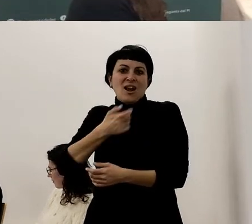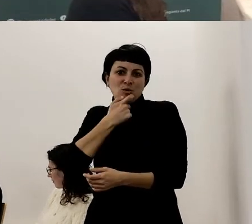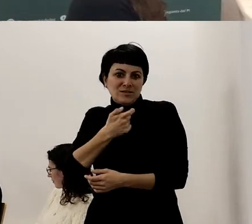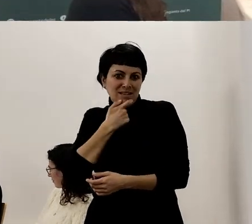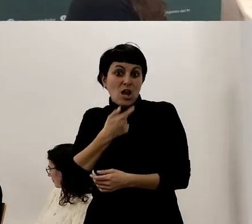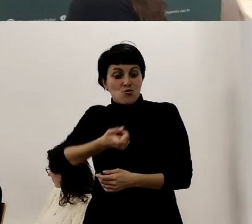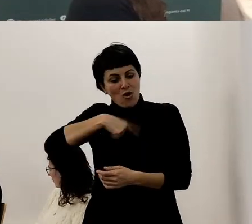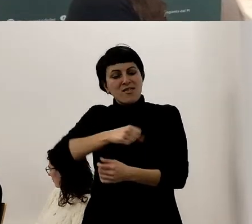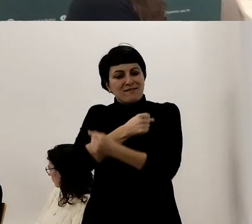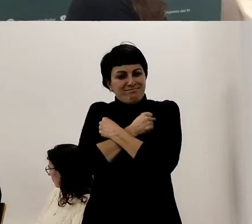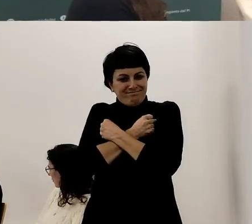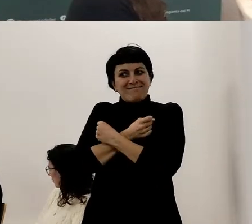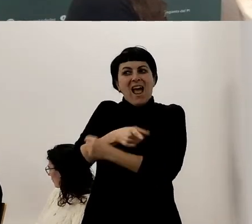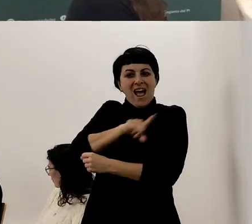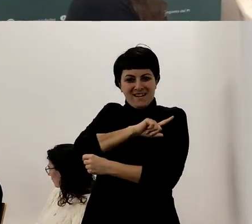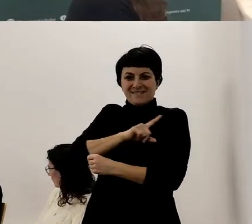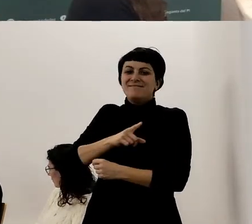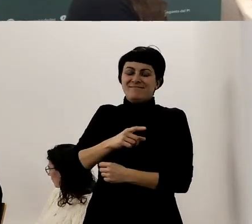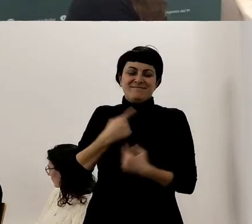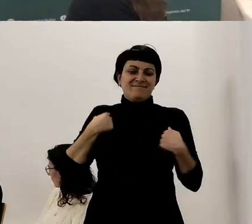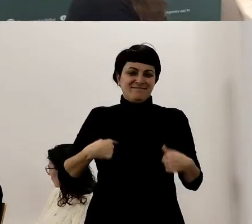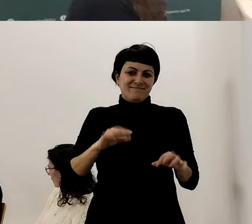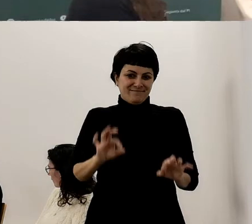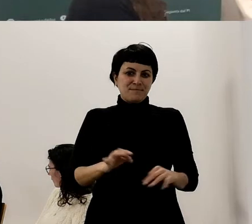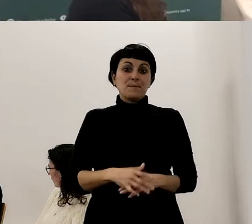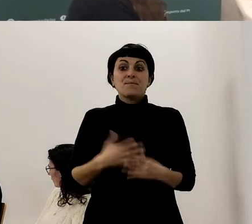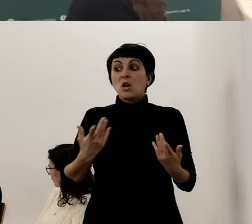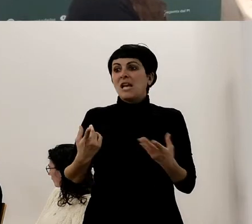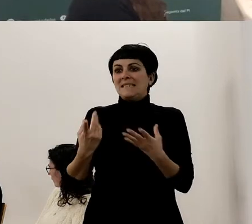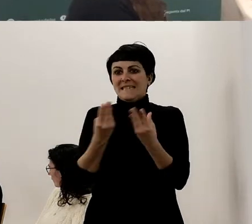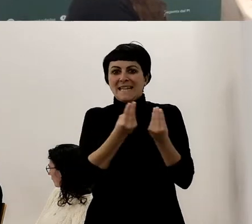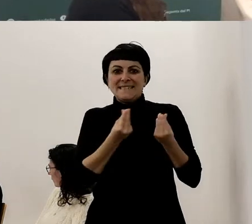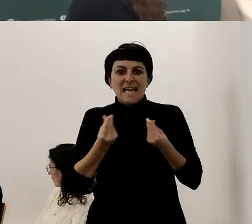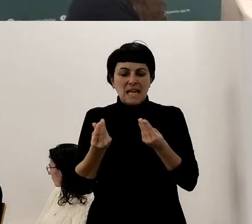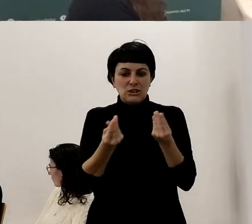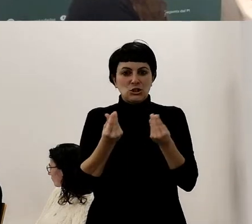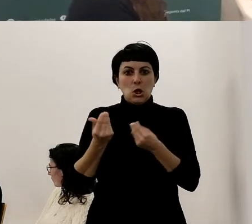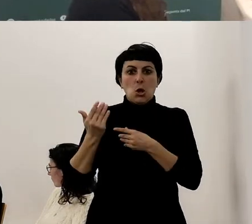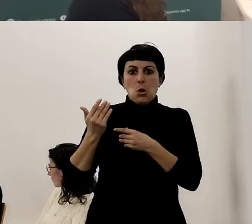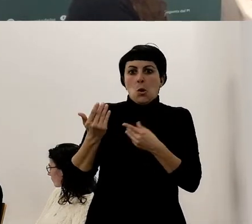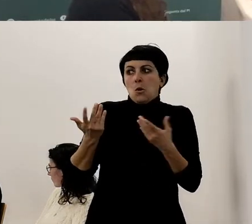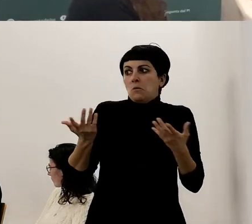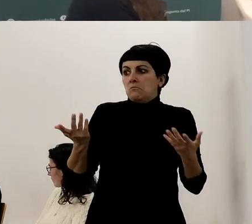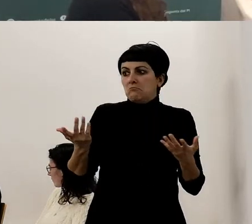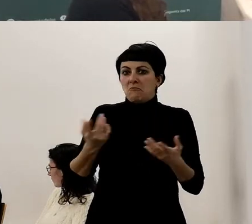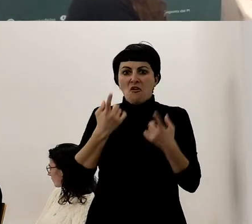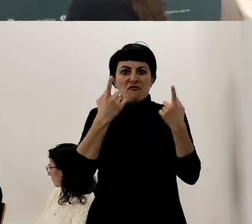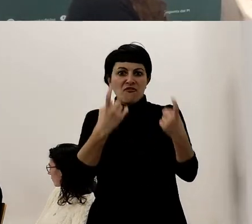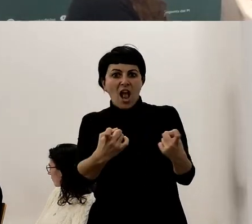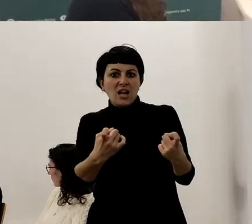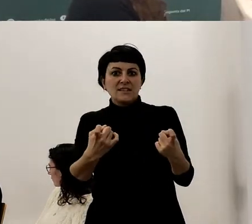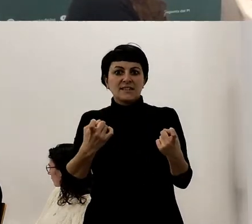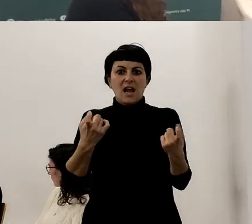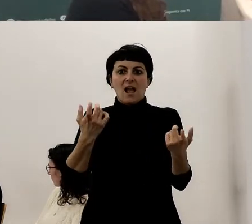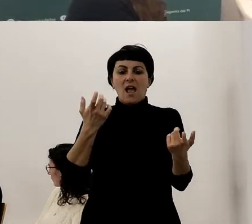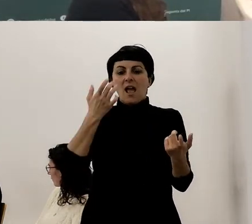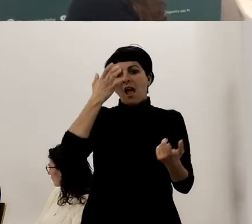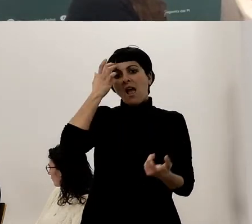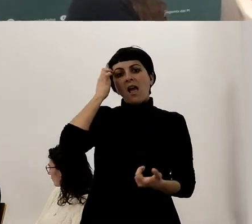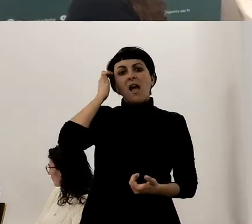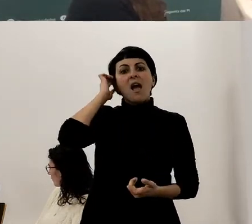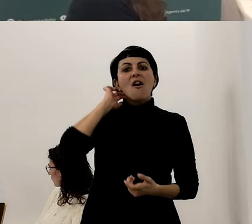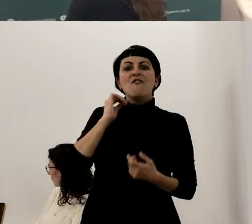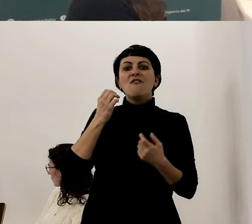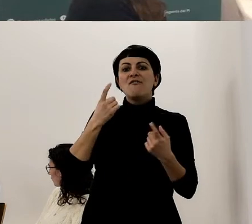estimada pel poble. No? En aquest sentit no tenim la sensació de que realment falta doncs,